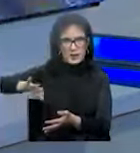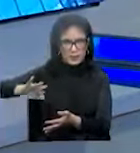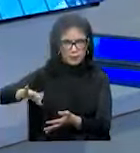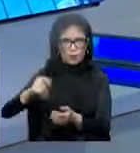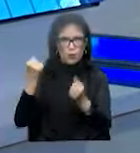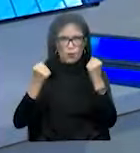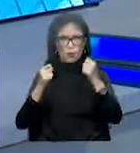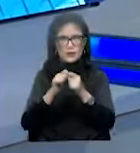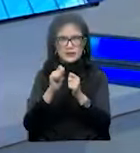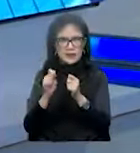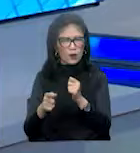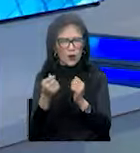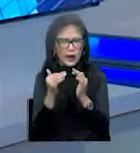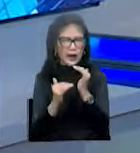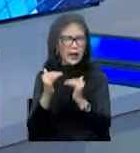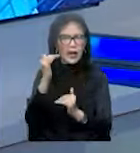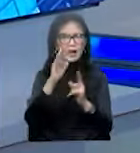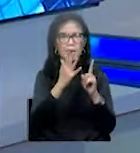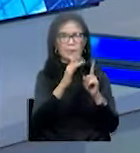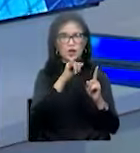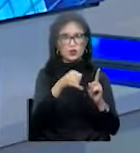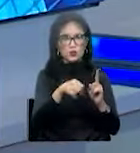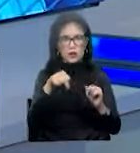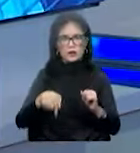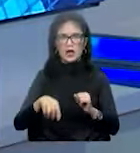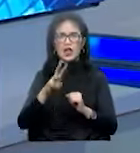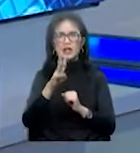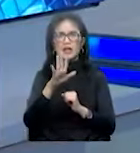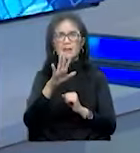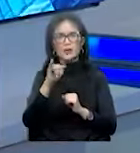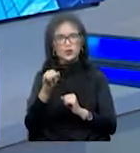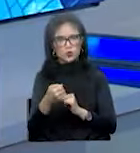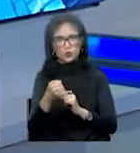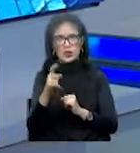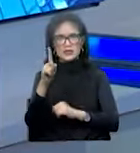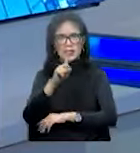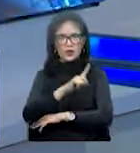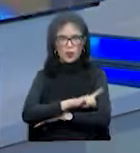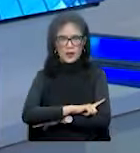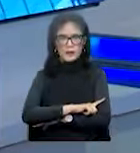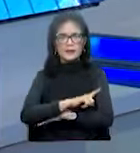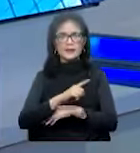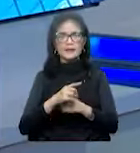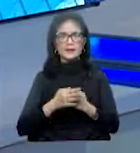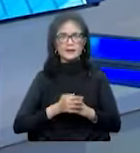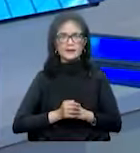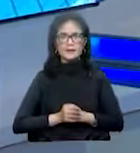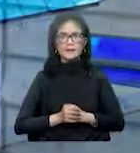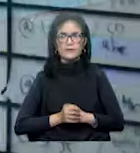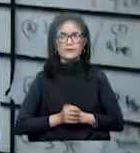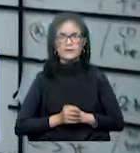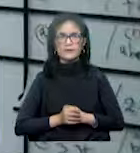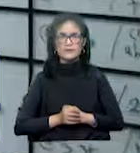mobil mewah meroket dari 15 juta rupiah menjadi 35 juta rupiah per hari.